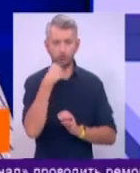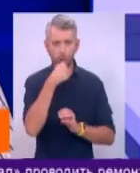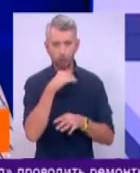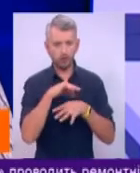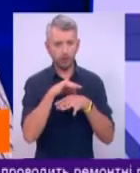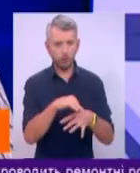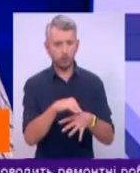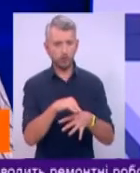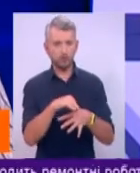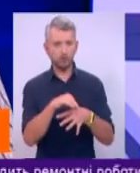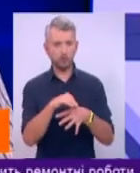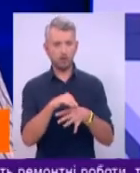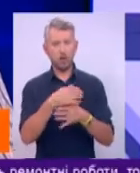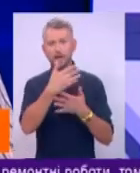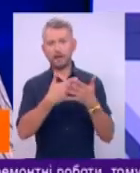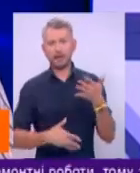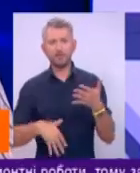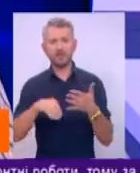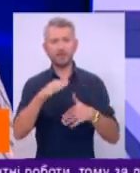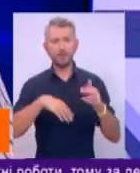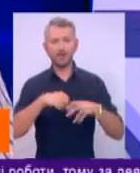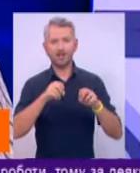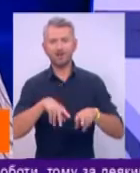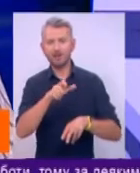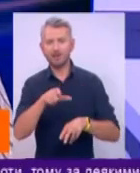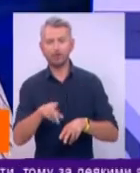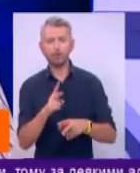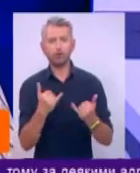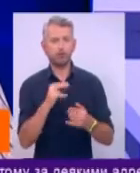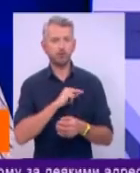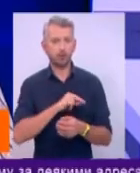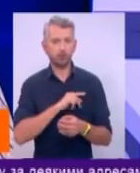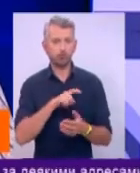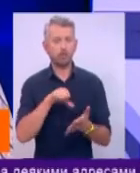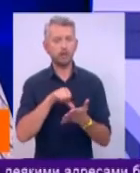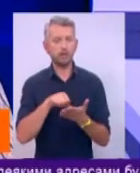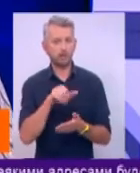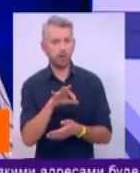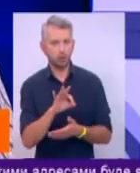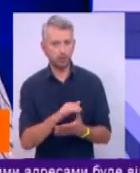такий якби реєстр всіх фахівців, які на сьогодні працюють з учасниками АТО.